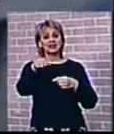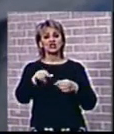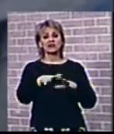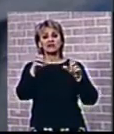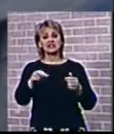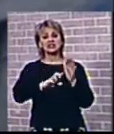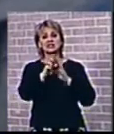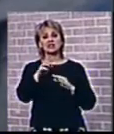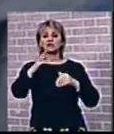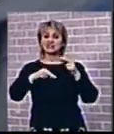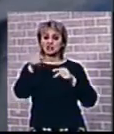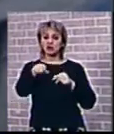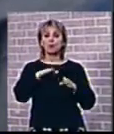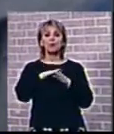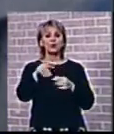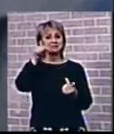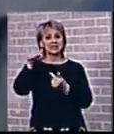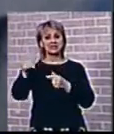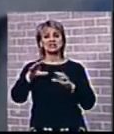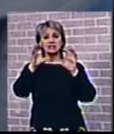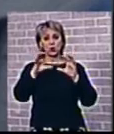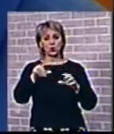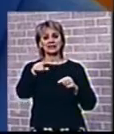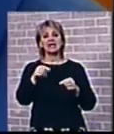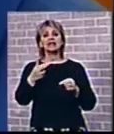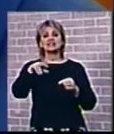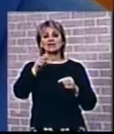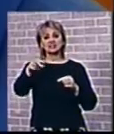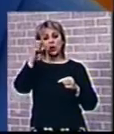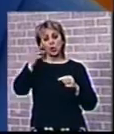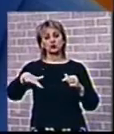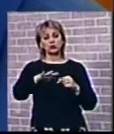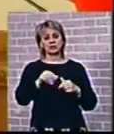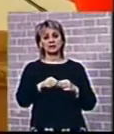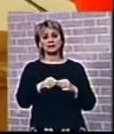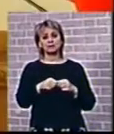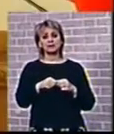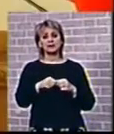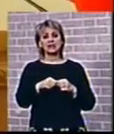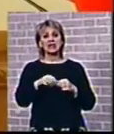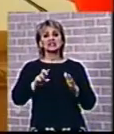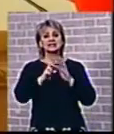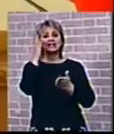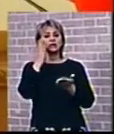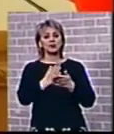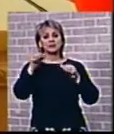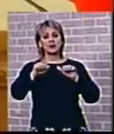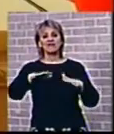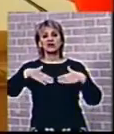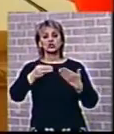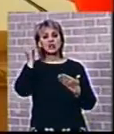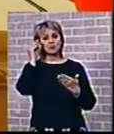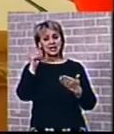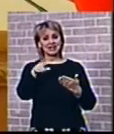и церкви выстраиваются в полном соответствии конституции светского государства. Церковь имеет право выражать